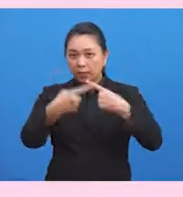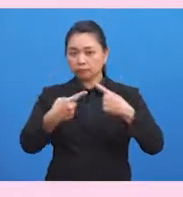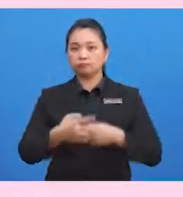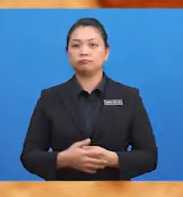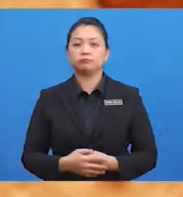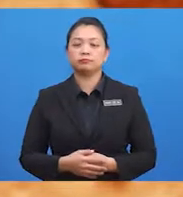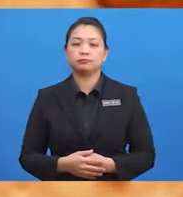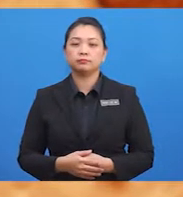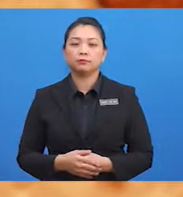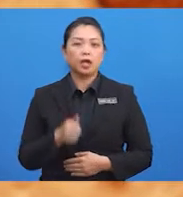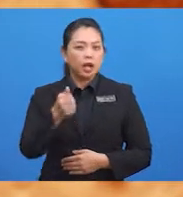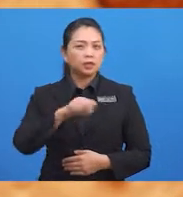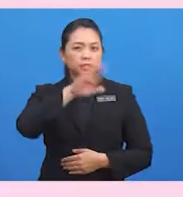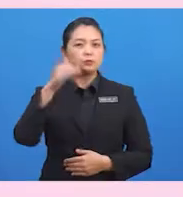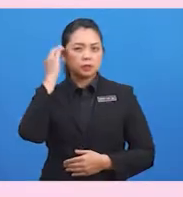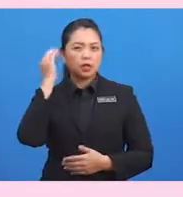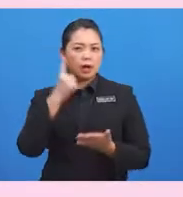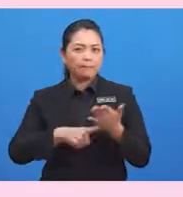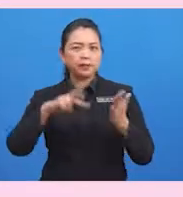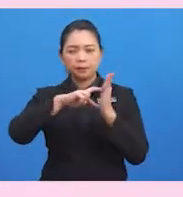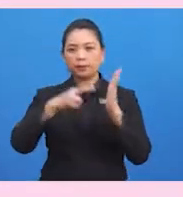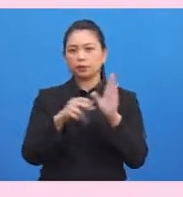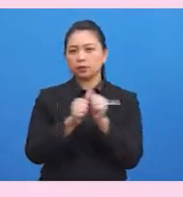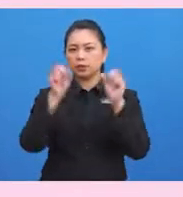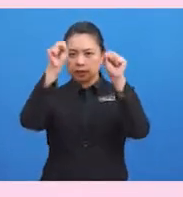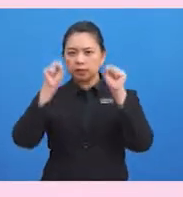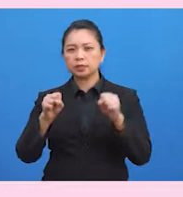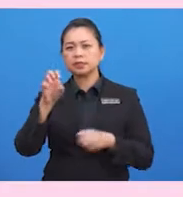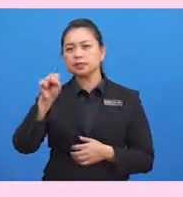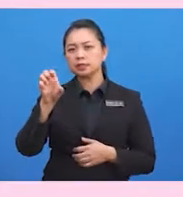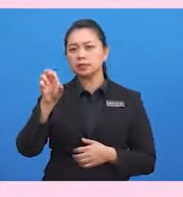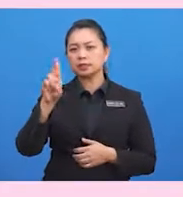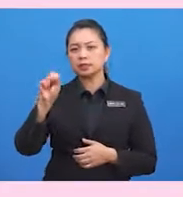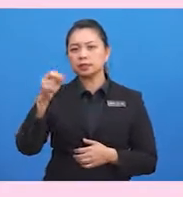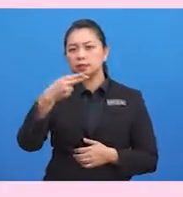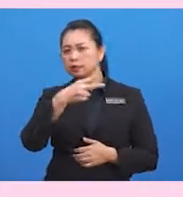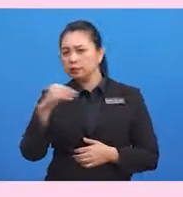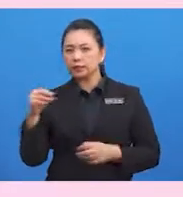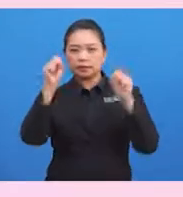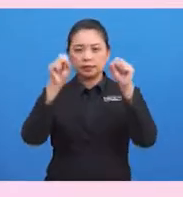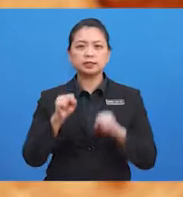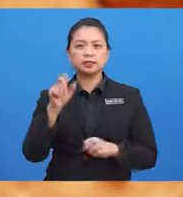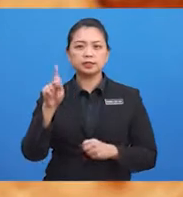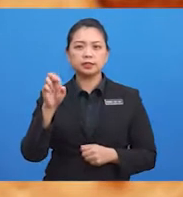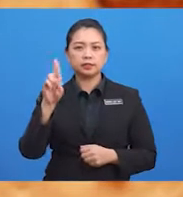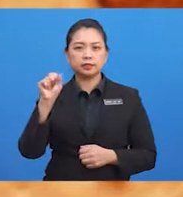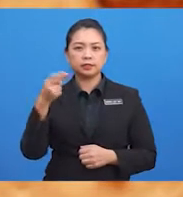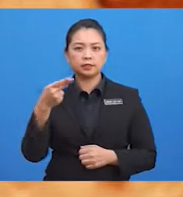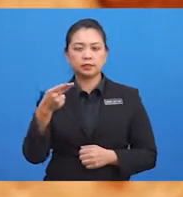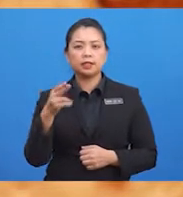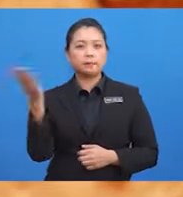kerah Anda semut tahu tak Apa yang dimaksudkan dengan sistem serah dan sistem kerah